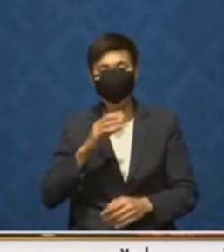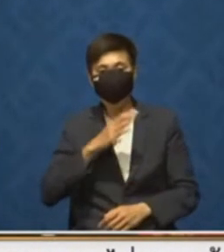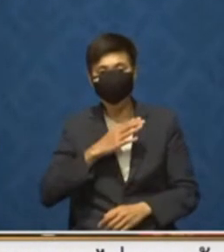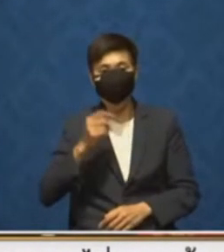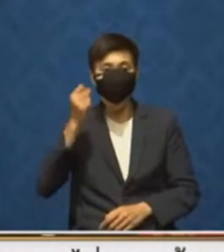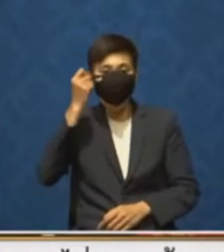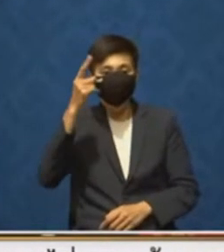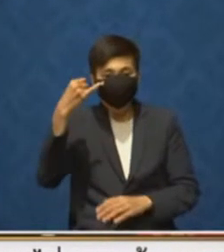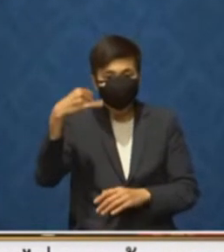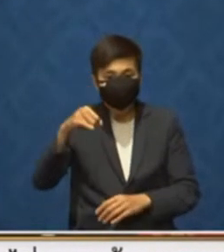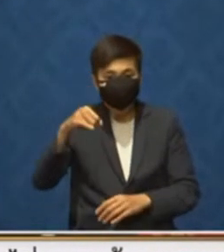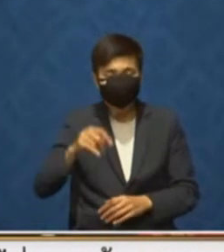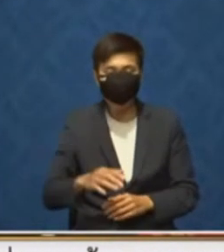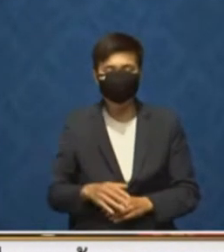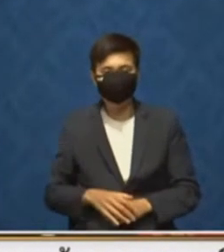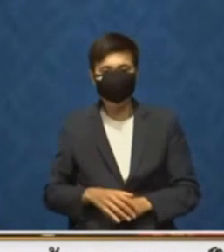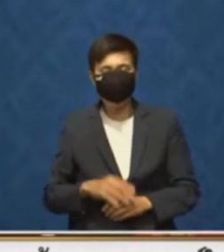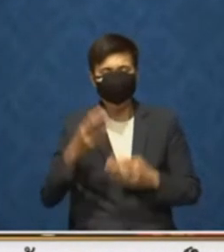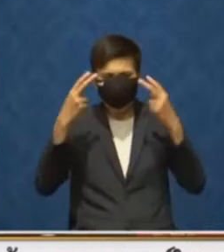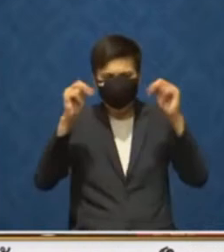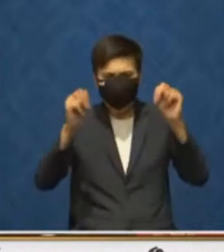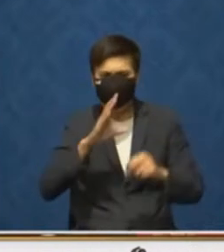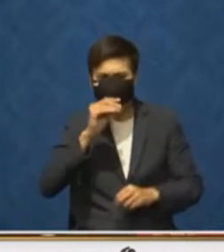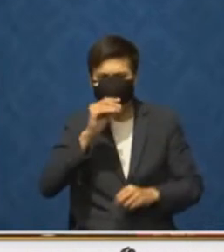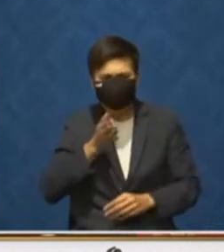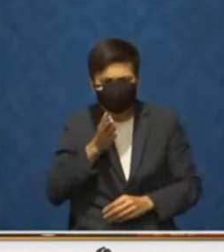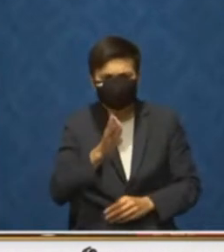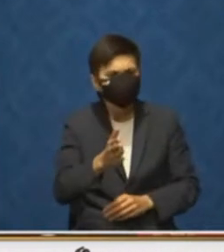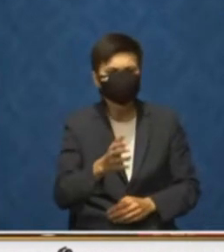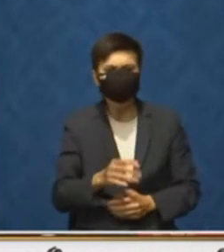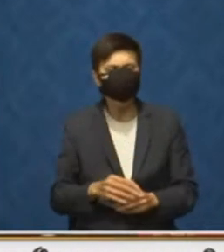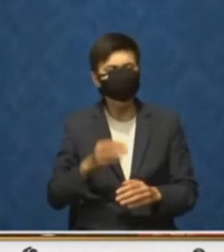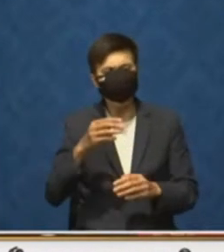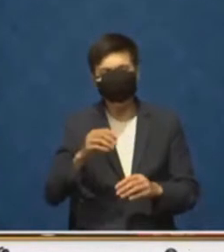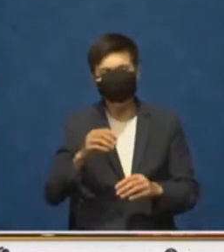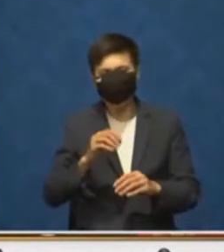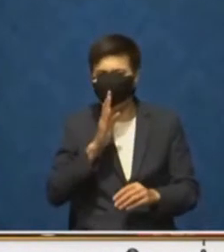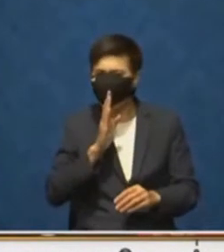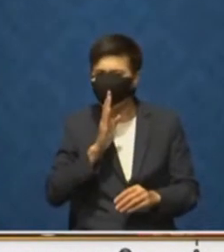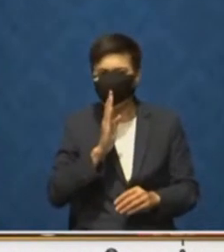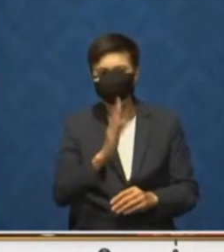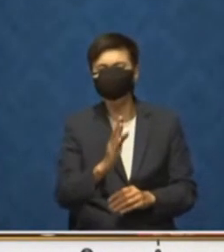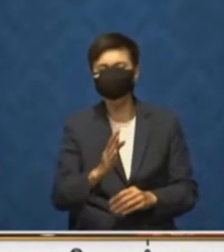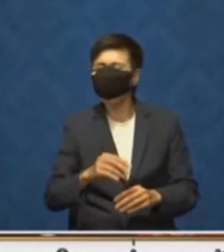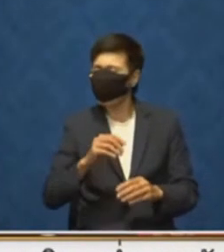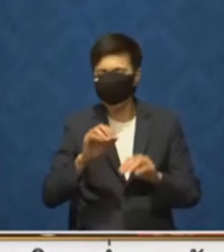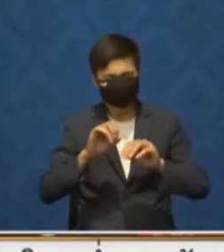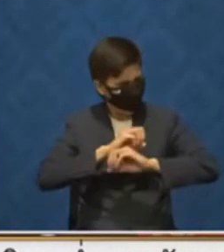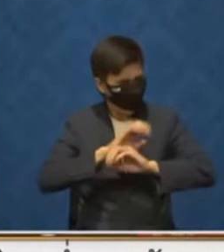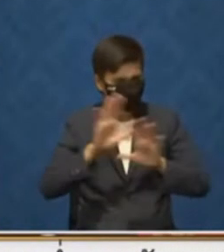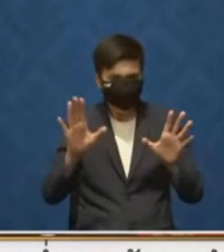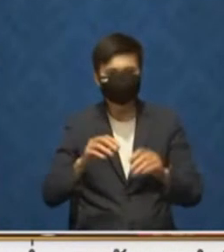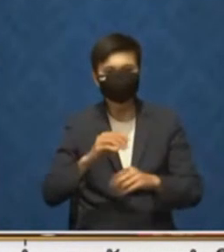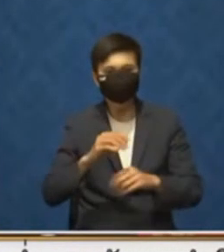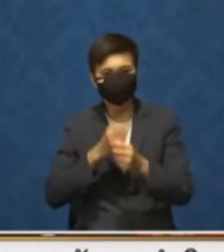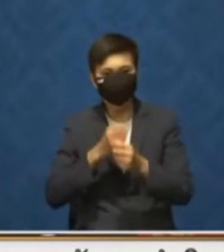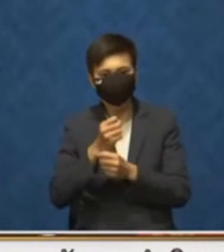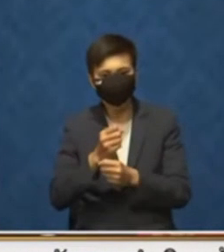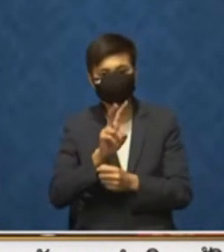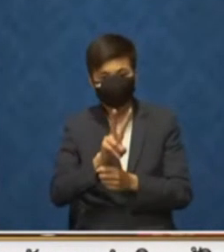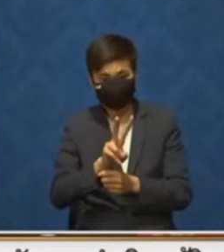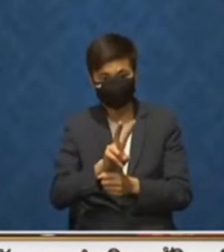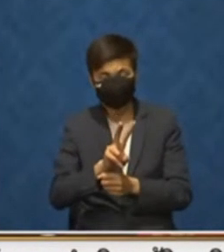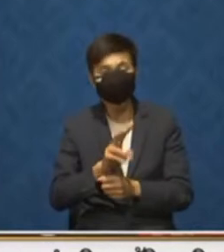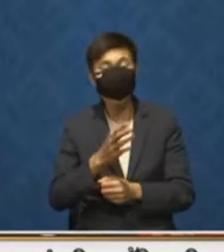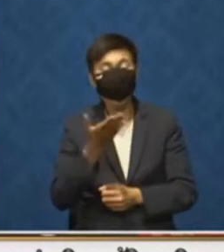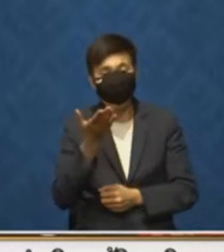ท่านนายกพูดตรงๆพูดกันชัดๆว่าท่านพอแล้วใช่ไหมครับอีก 2ปีนี้ท่านจะไม่